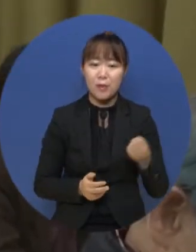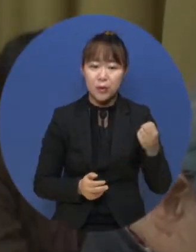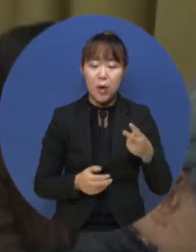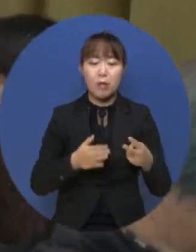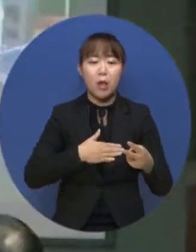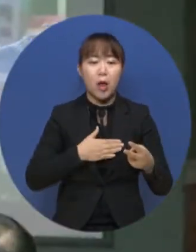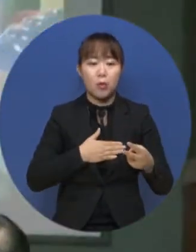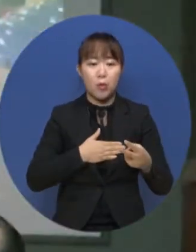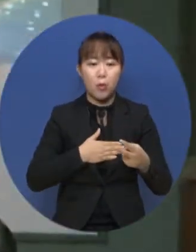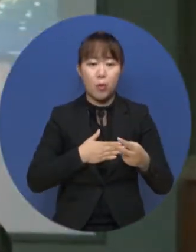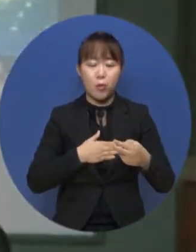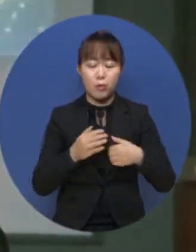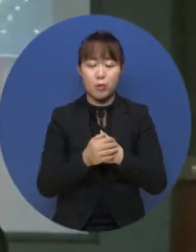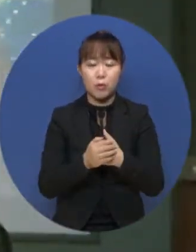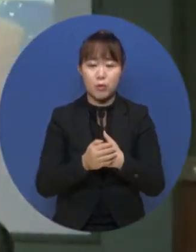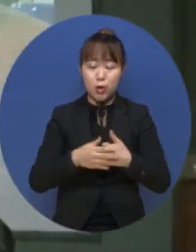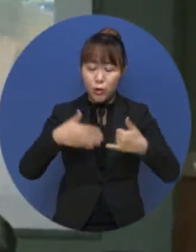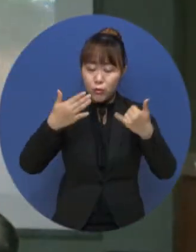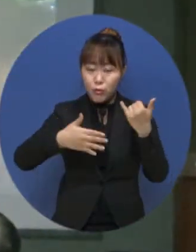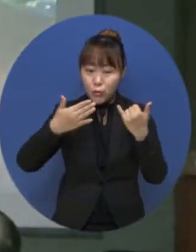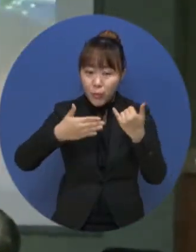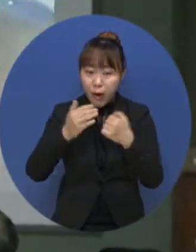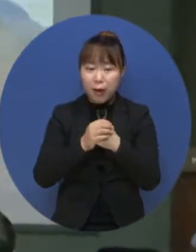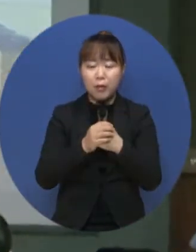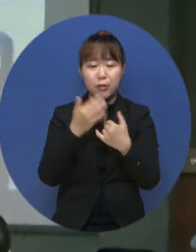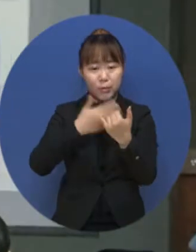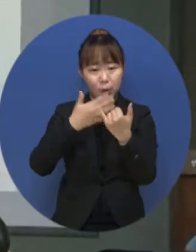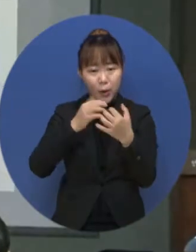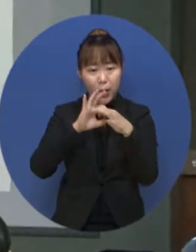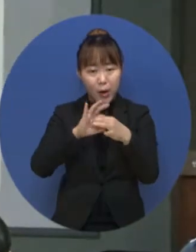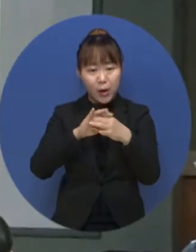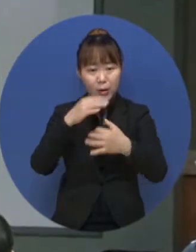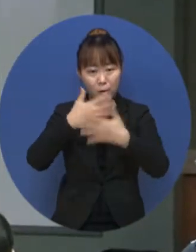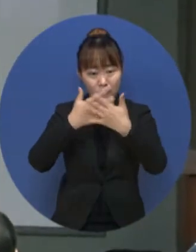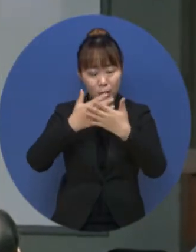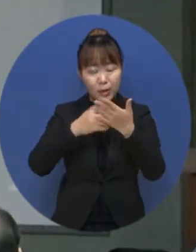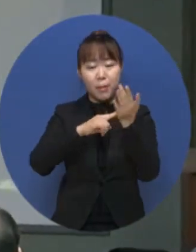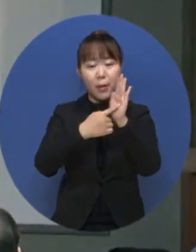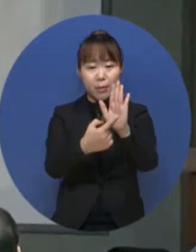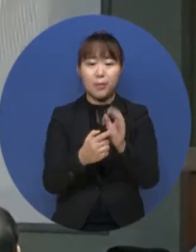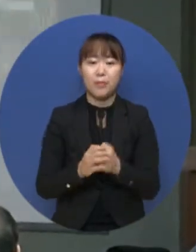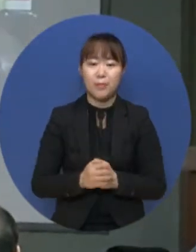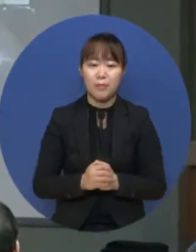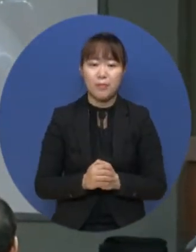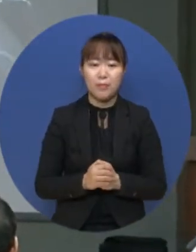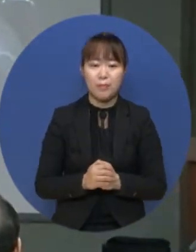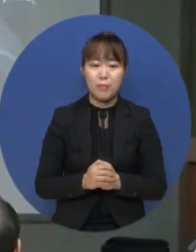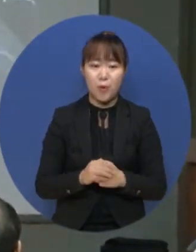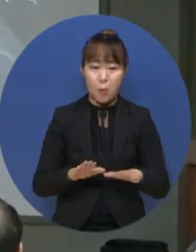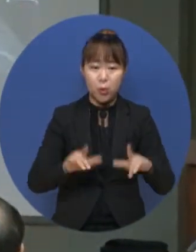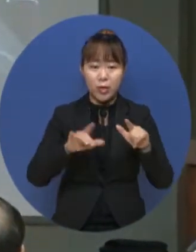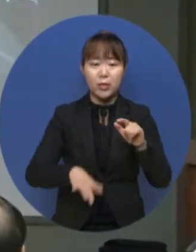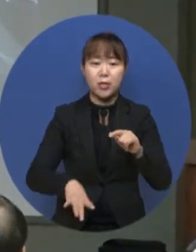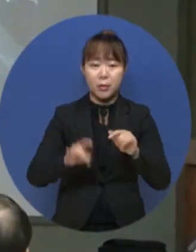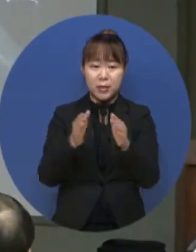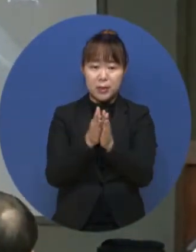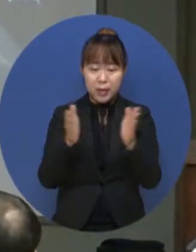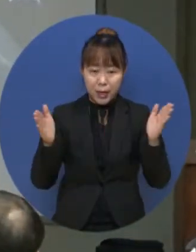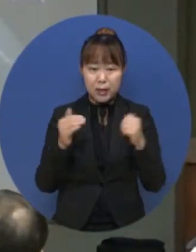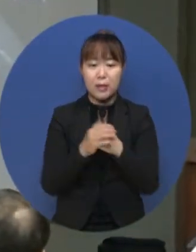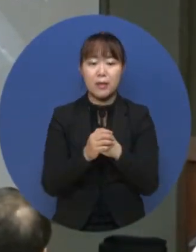나도 유튜브 스타에서는 유튜브 영상들이 발표되었습니다. 올해 처음으로